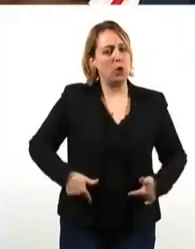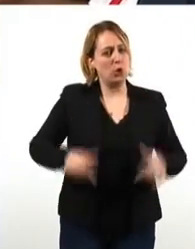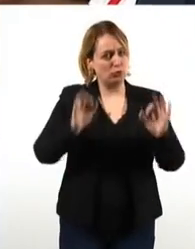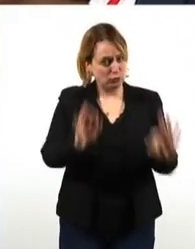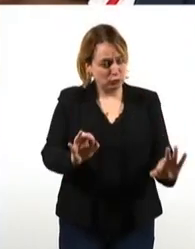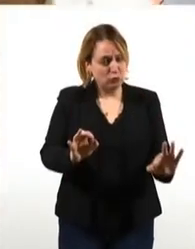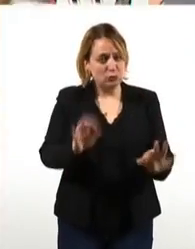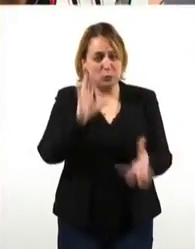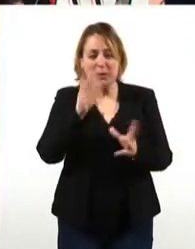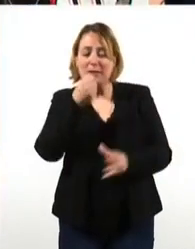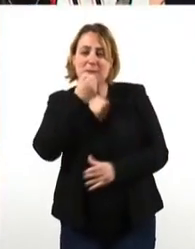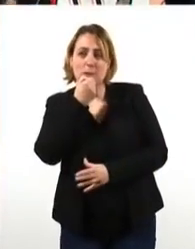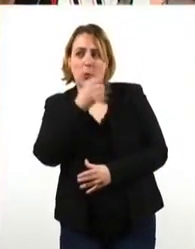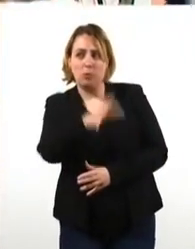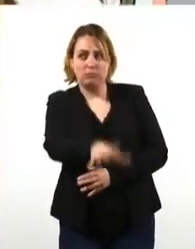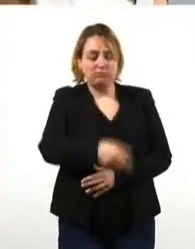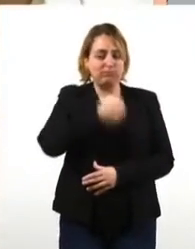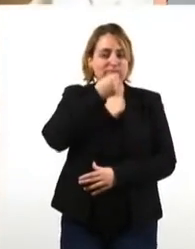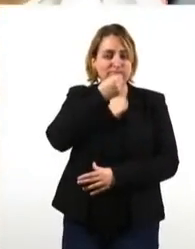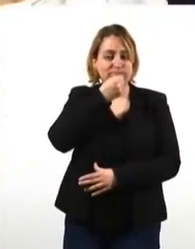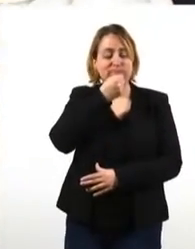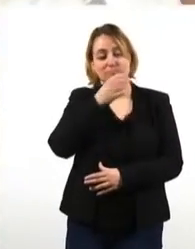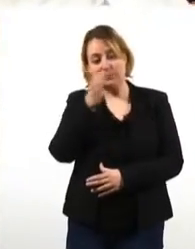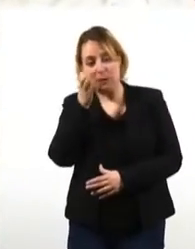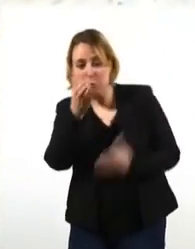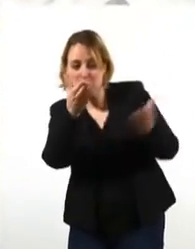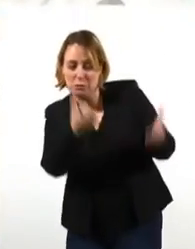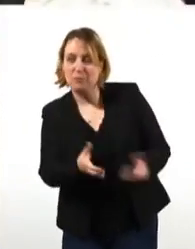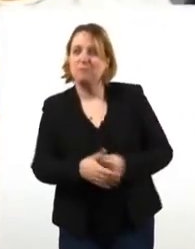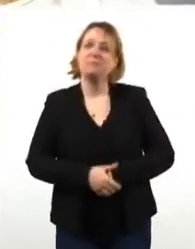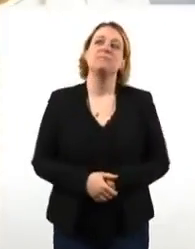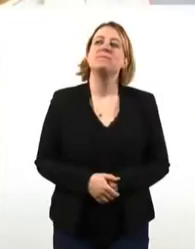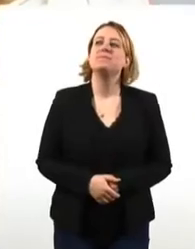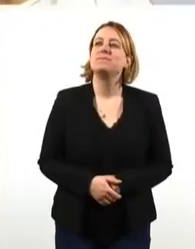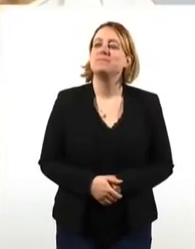peut-être le micro qui va être juste devant toi et nous dire quelques mots là-dessus.